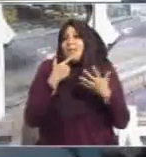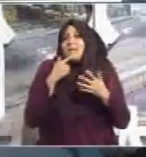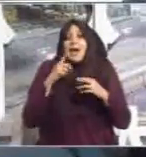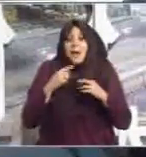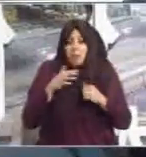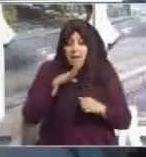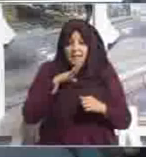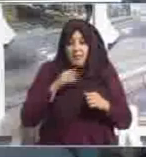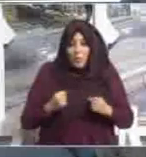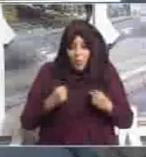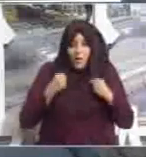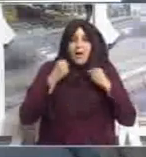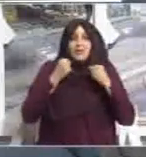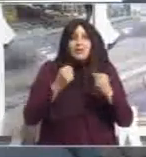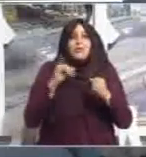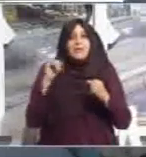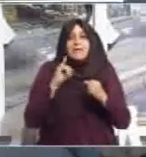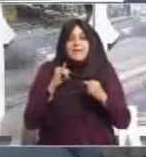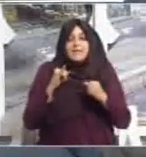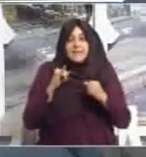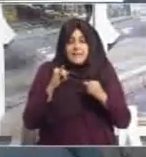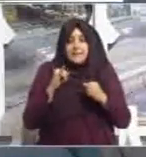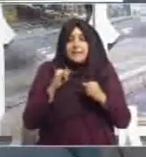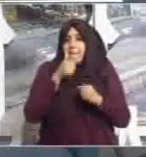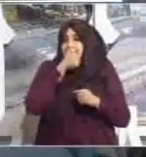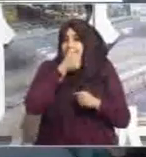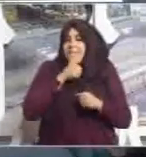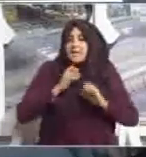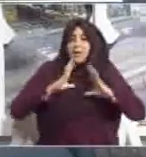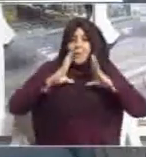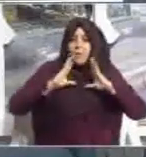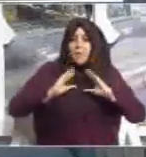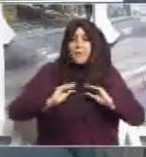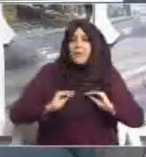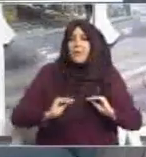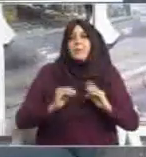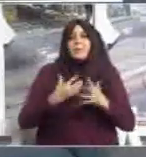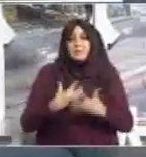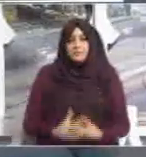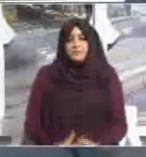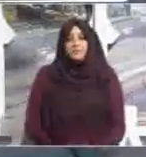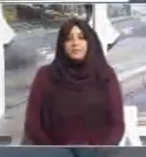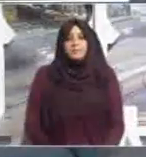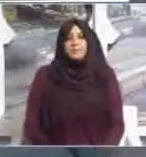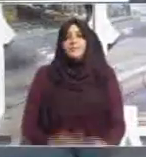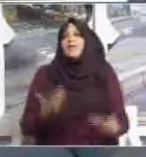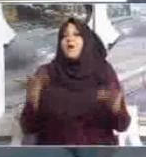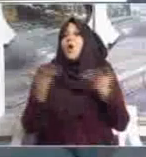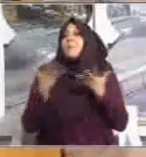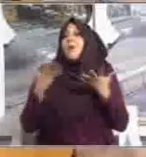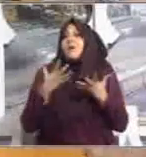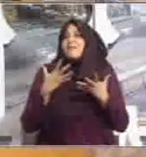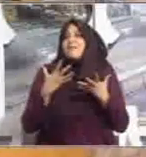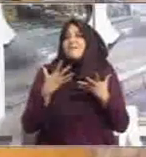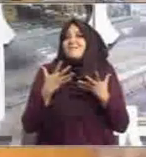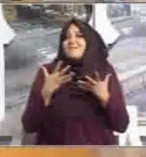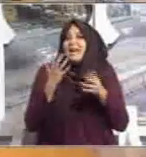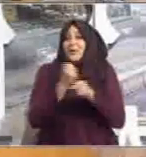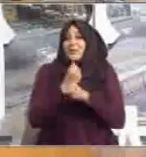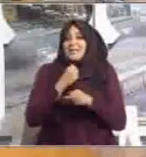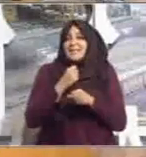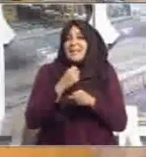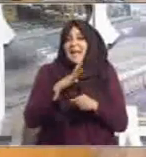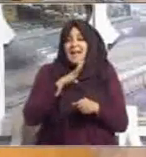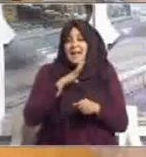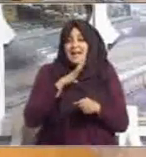ويتنازل وينجح هذه العلاقة. كيف لنا بهذه الشجاعة يا شيخ محمد؟ نعم، بسم